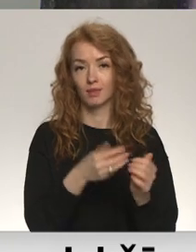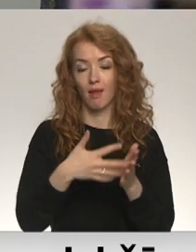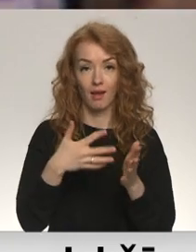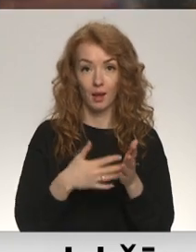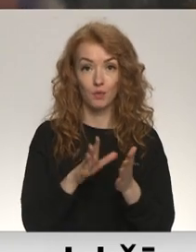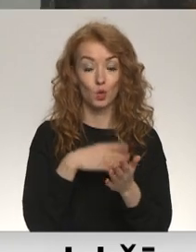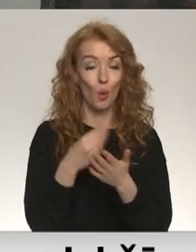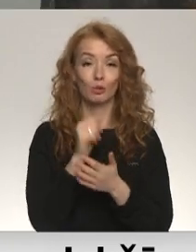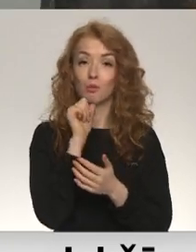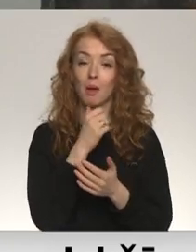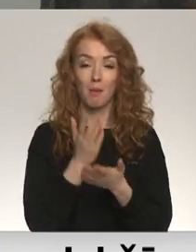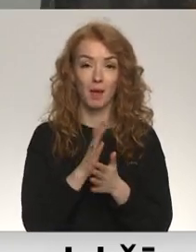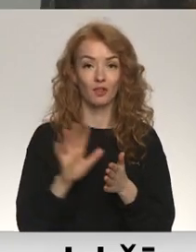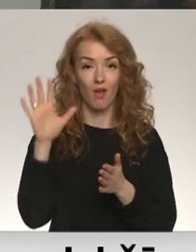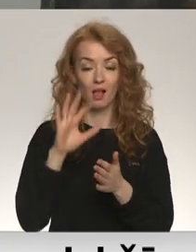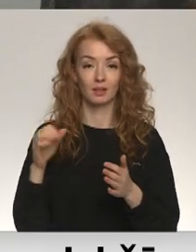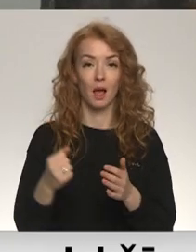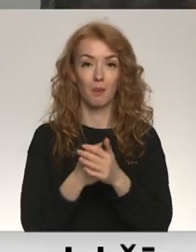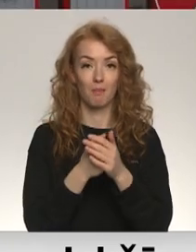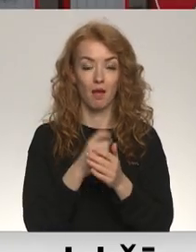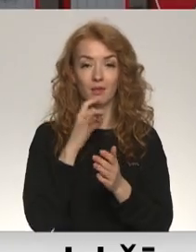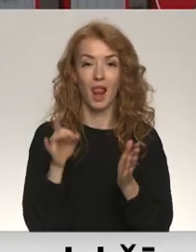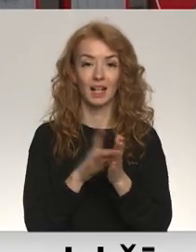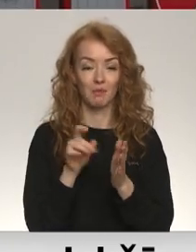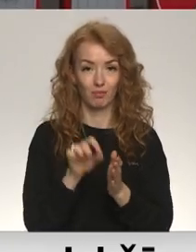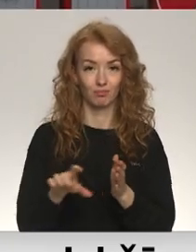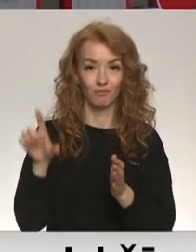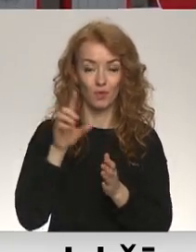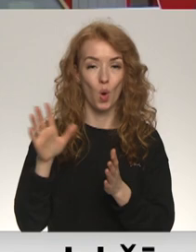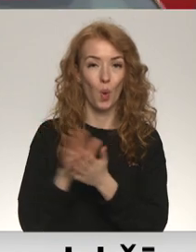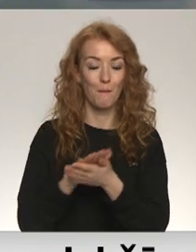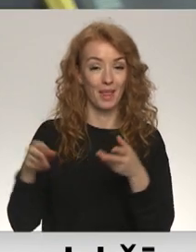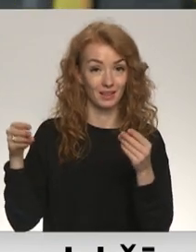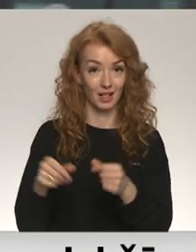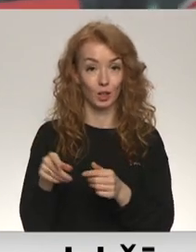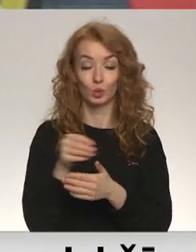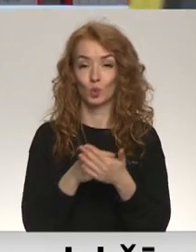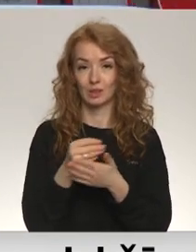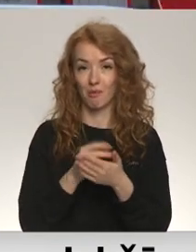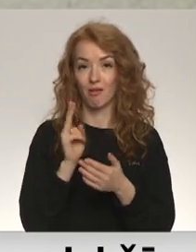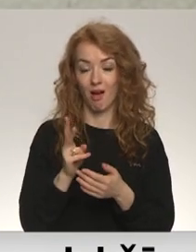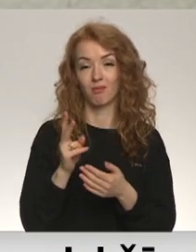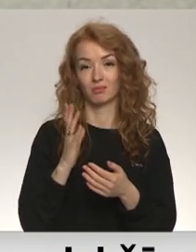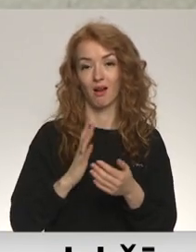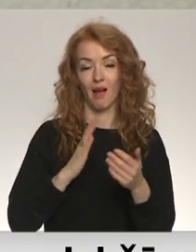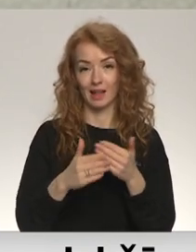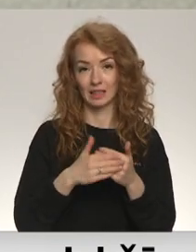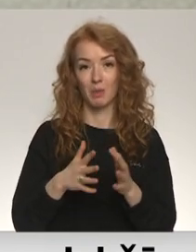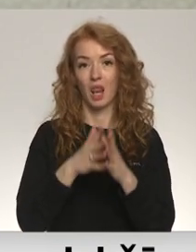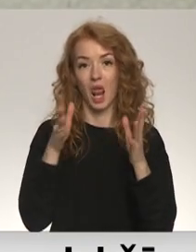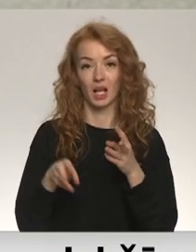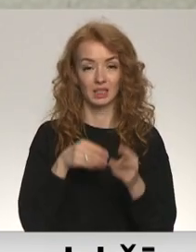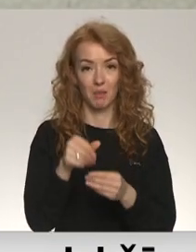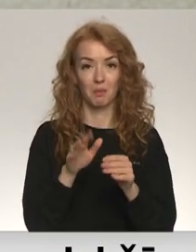Kopš maija beidzies valsts atbalsts energoresursu cenu kāpuma kompensācijai, kas nozīmē, ka jārēķinās ar lielākām izmaksām